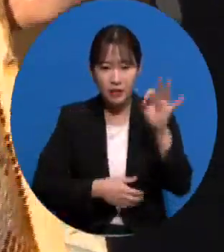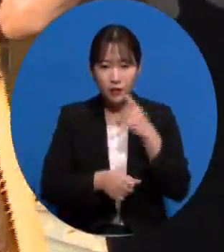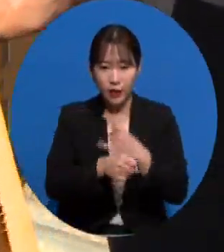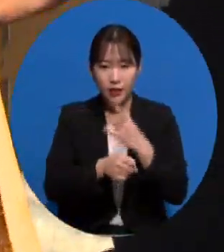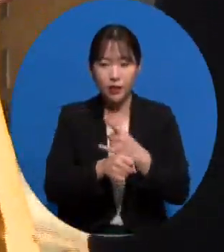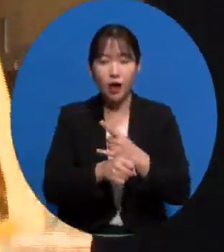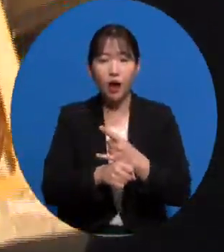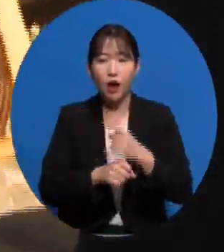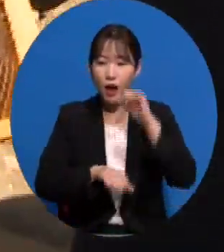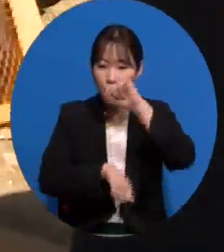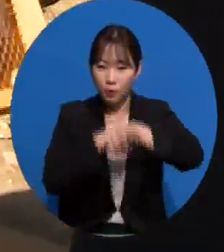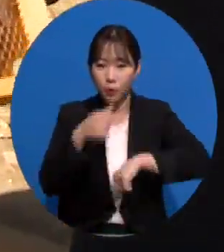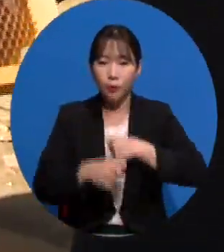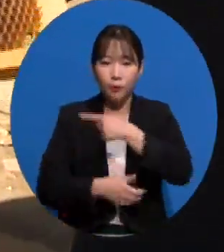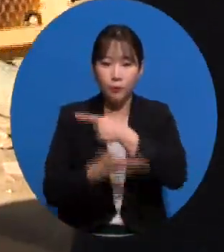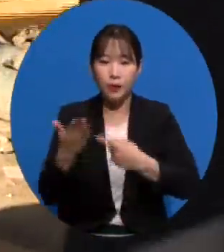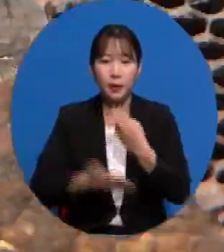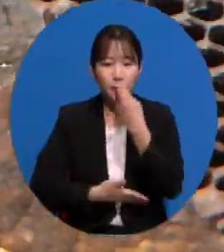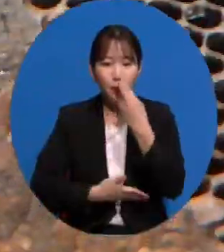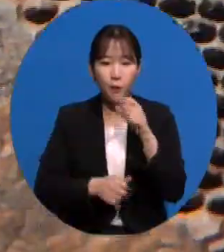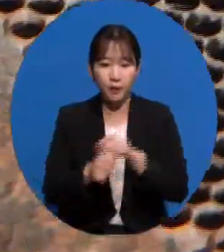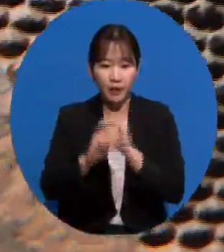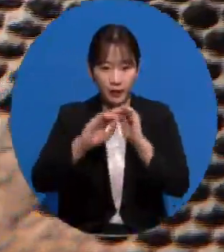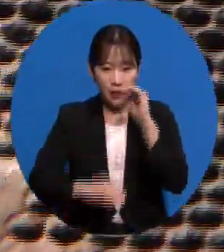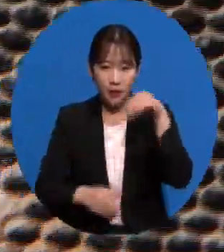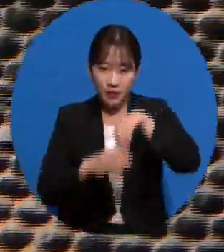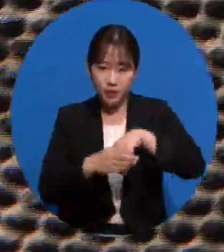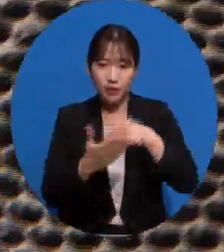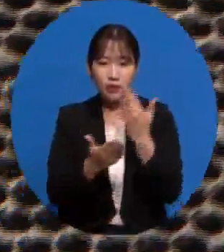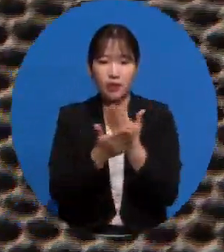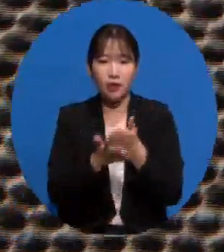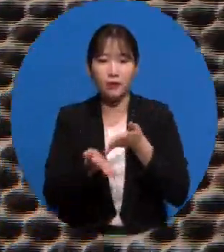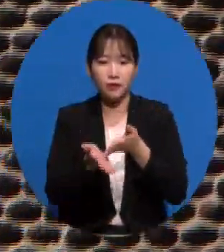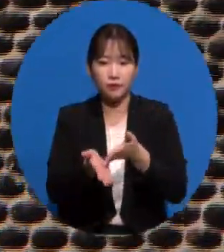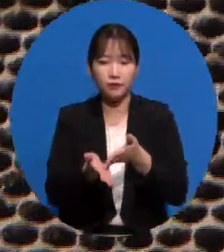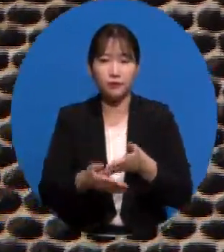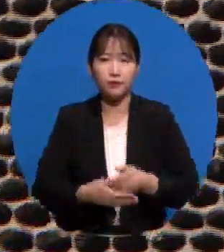특약 사항에 추가해 줄 것을 정부에 건의했습니다. MBC 뉴스 김진선입니다.